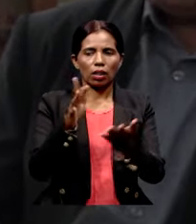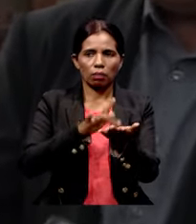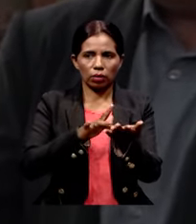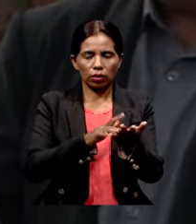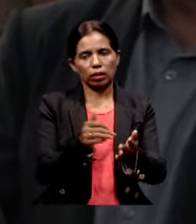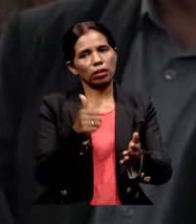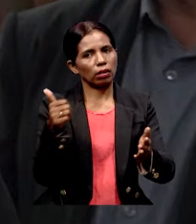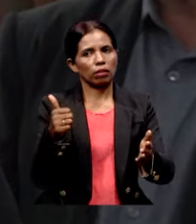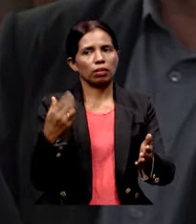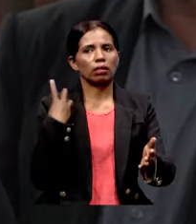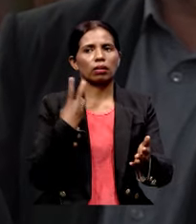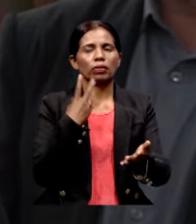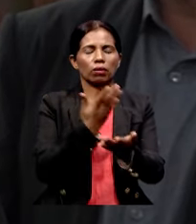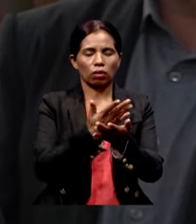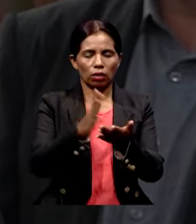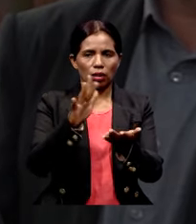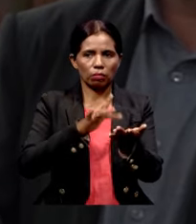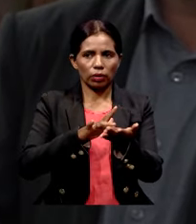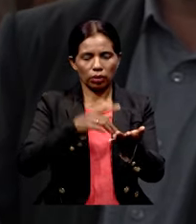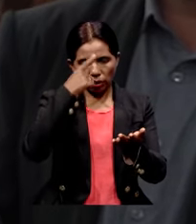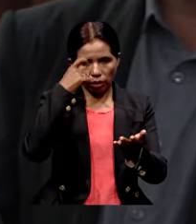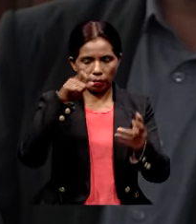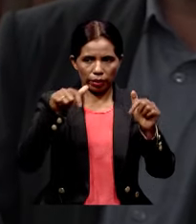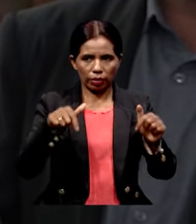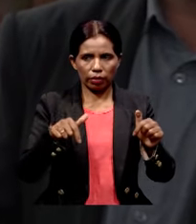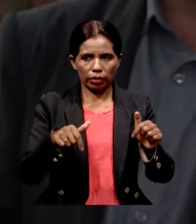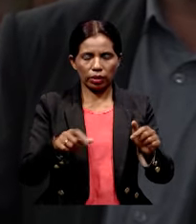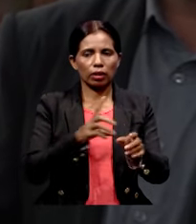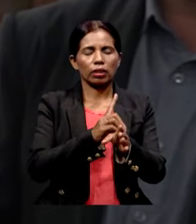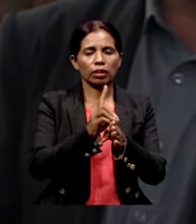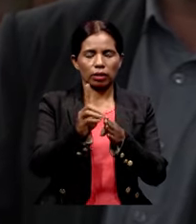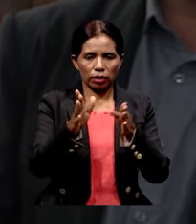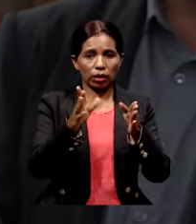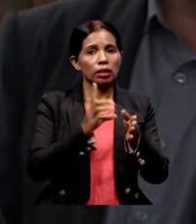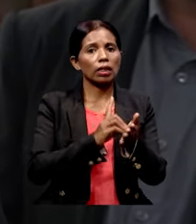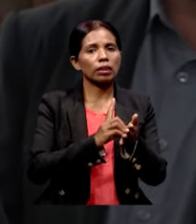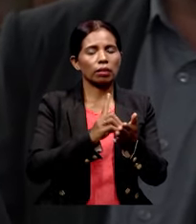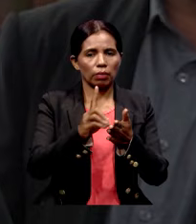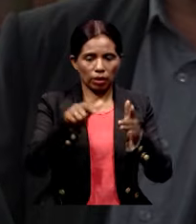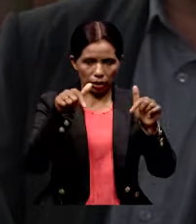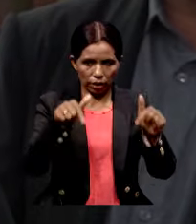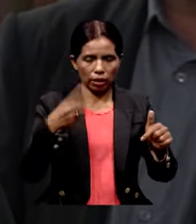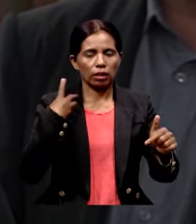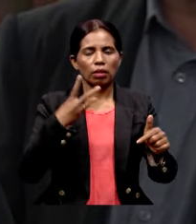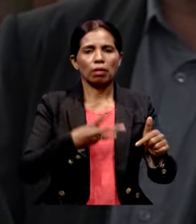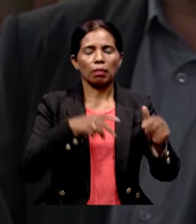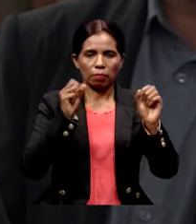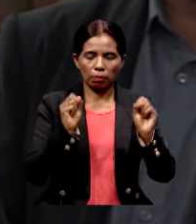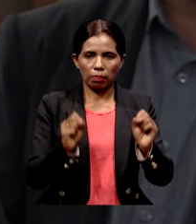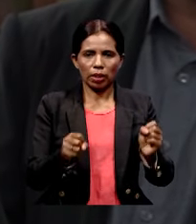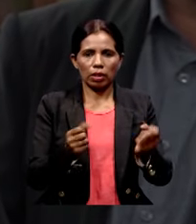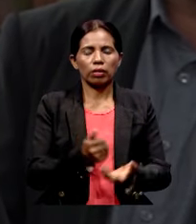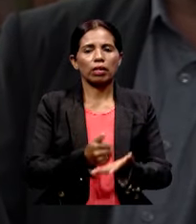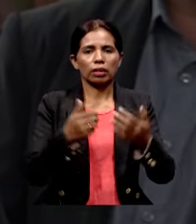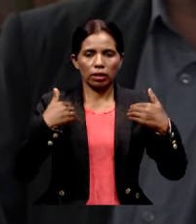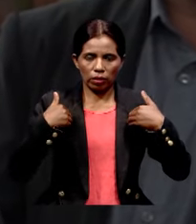selu ita hola imoruk tambane ia semana ida ne ita bele responde item lubu kida